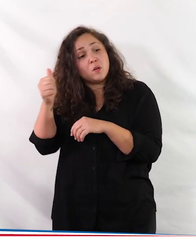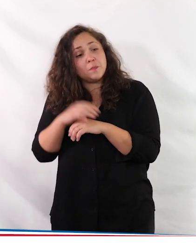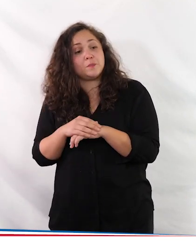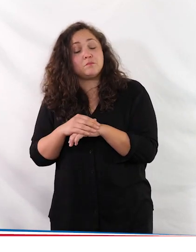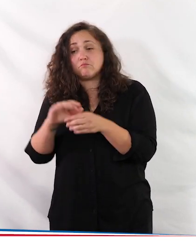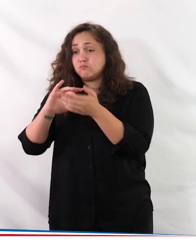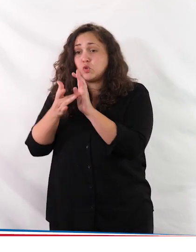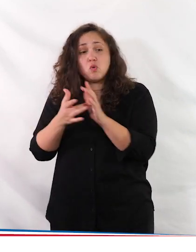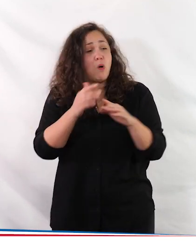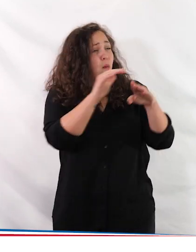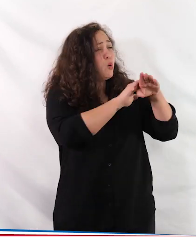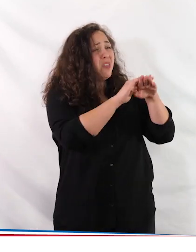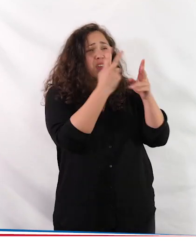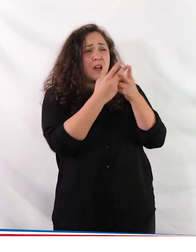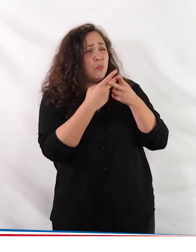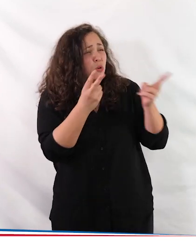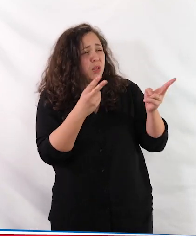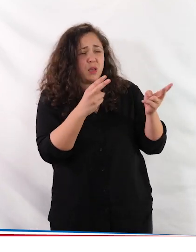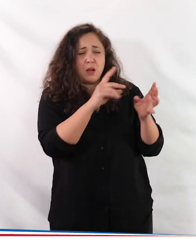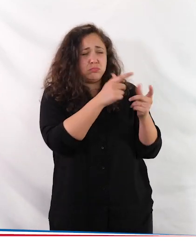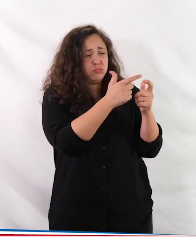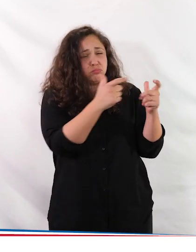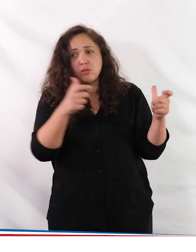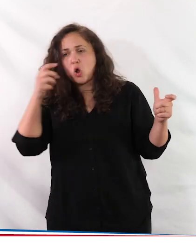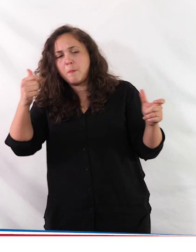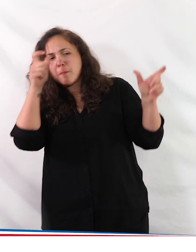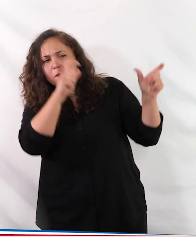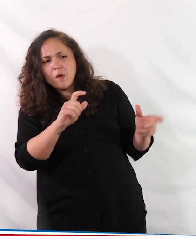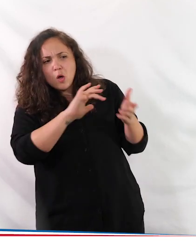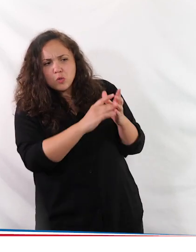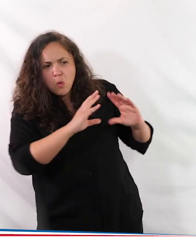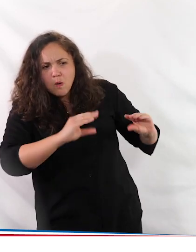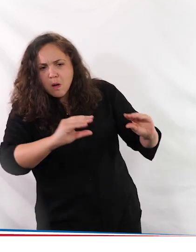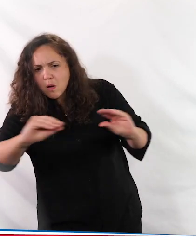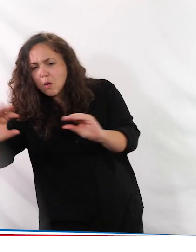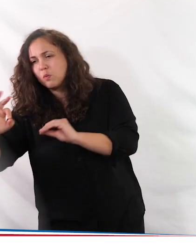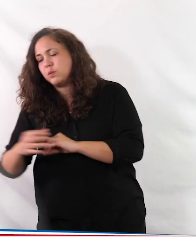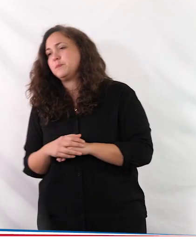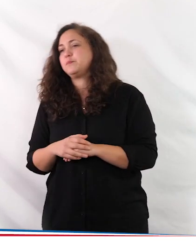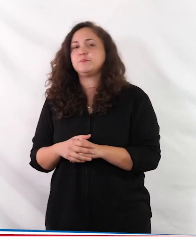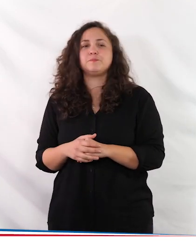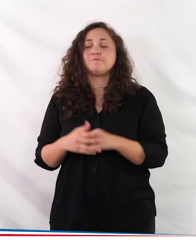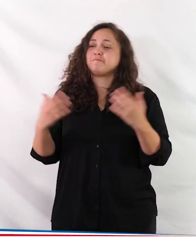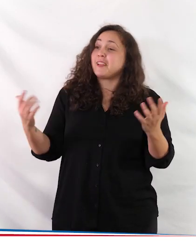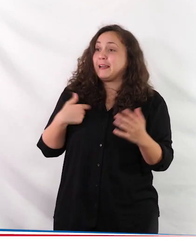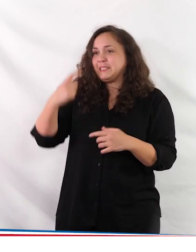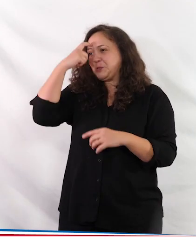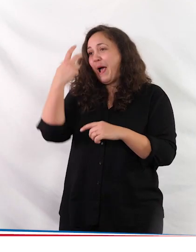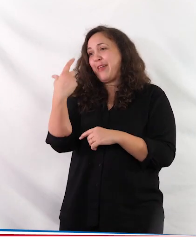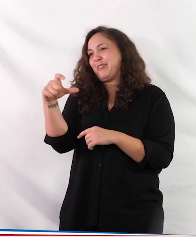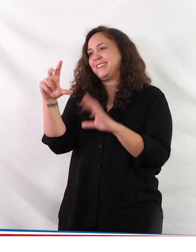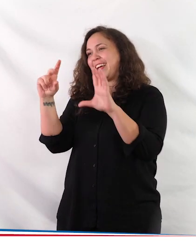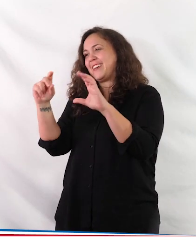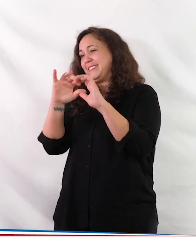la prise en compte de tous les handicaps dans toutes les politiques publiques. Bon, je crois que visiblement on a dépassé